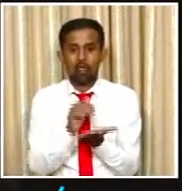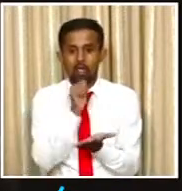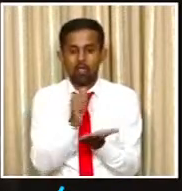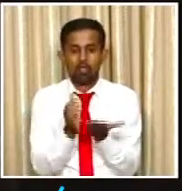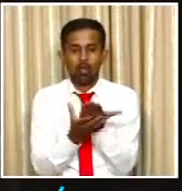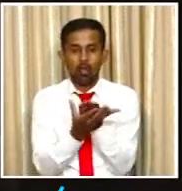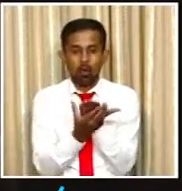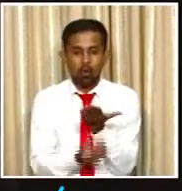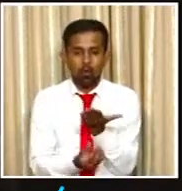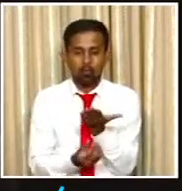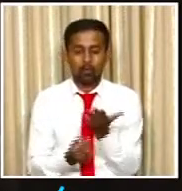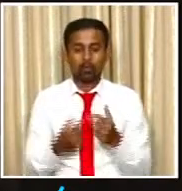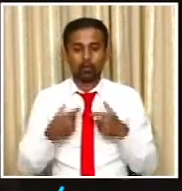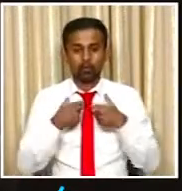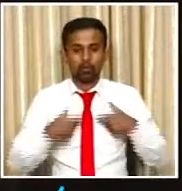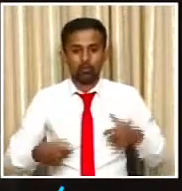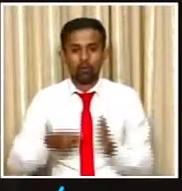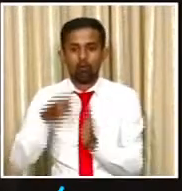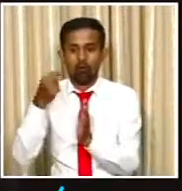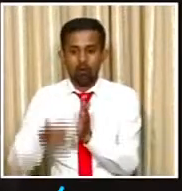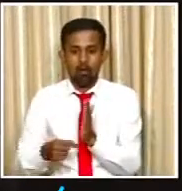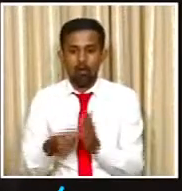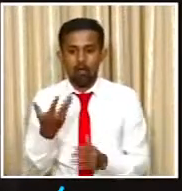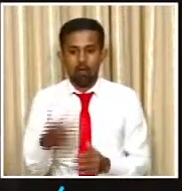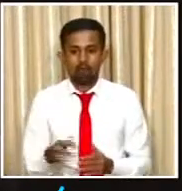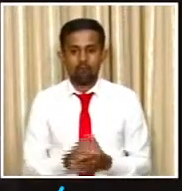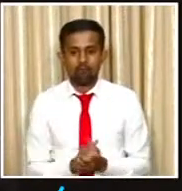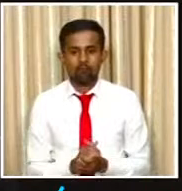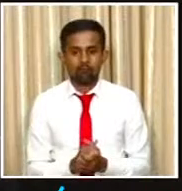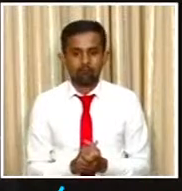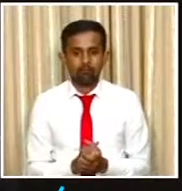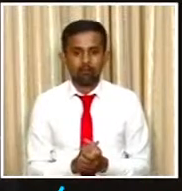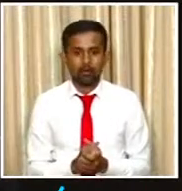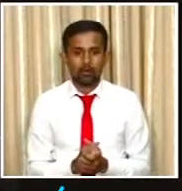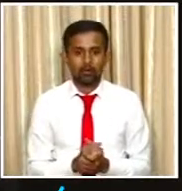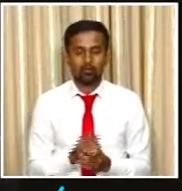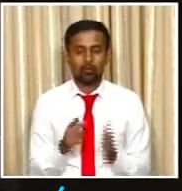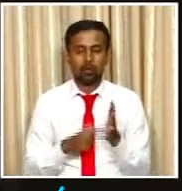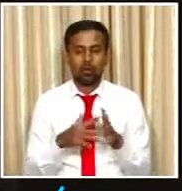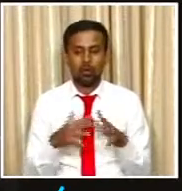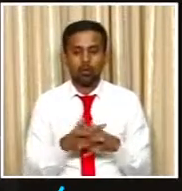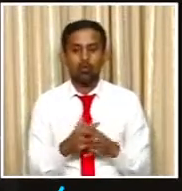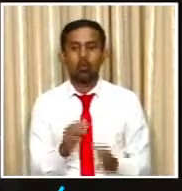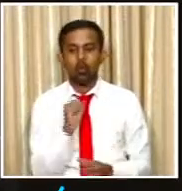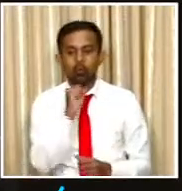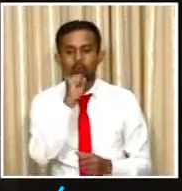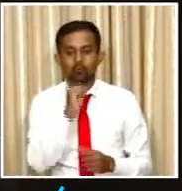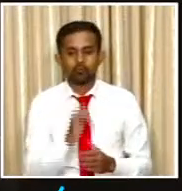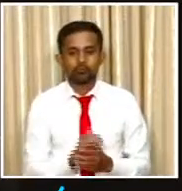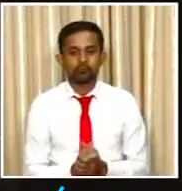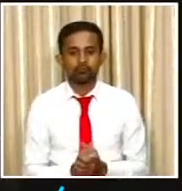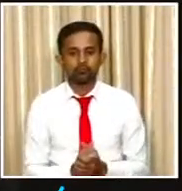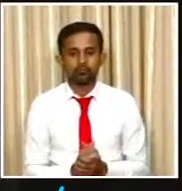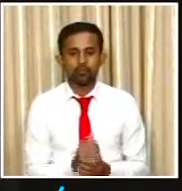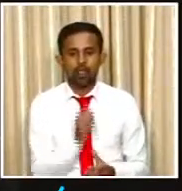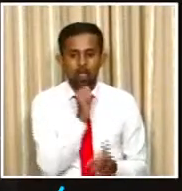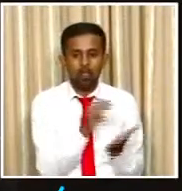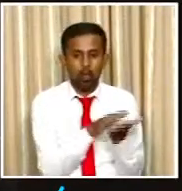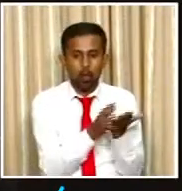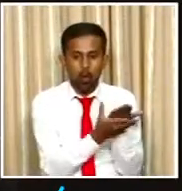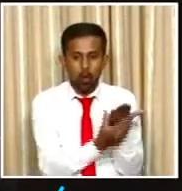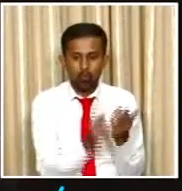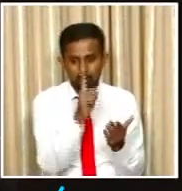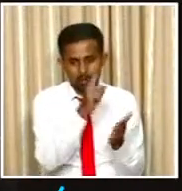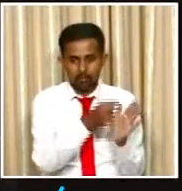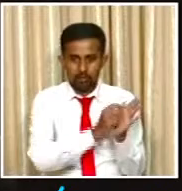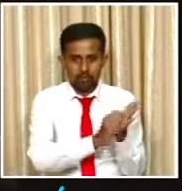කියලා නීතිඥවරයෙක් අස්සම් කරලා තිනවා මේක මොන නීතියක්ද මේ රටේ තියෙන්නේ එහෙම ට්‍රූ කොපි කියලා එක සැරයක්